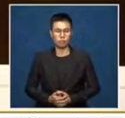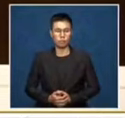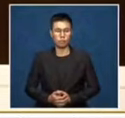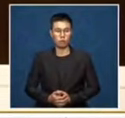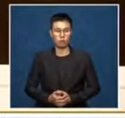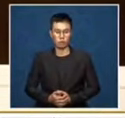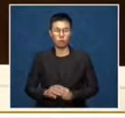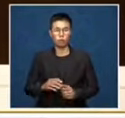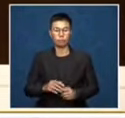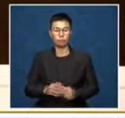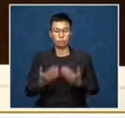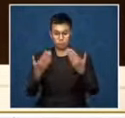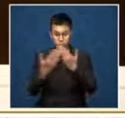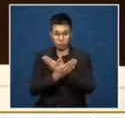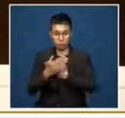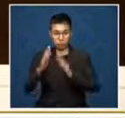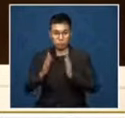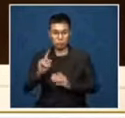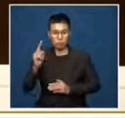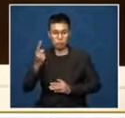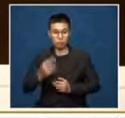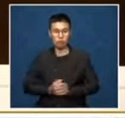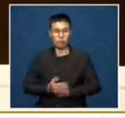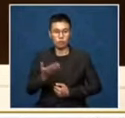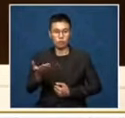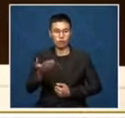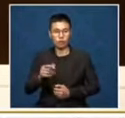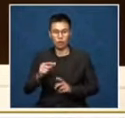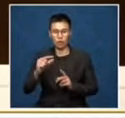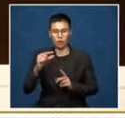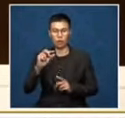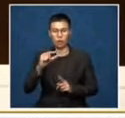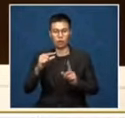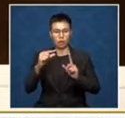ผมขอข้ามก่อนนะครับเชิญท่านคำพองเทพคำ